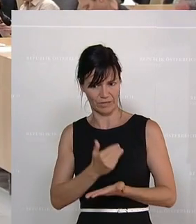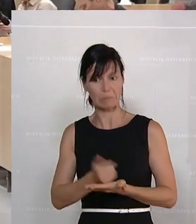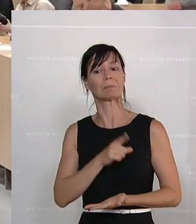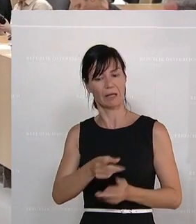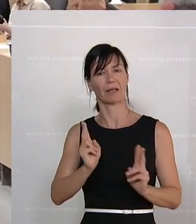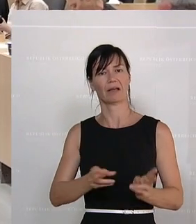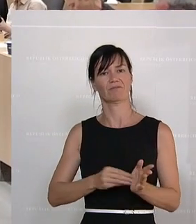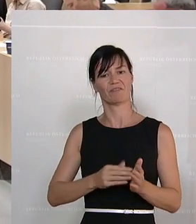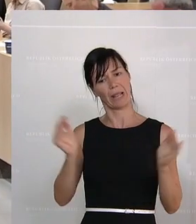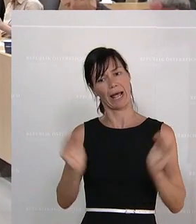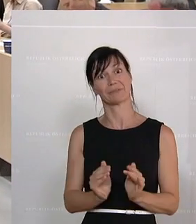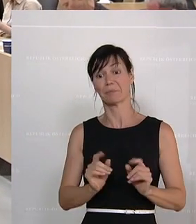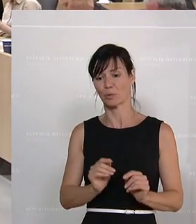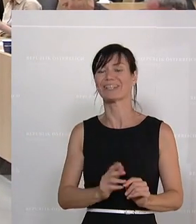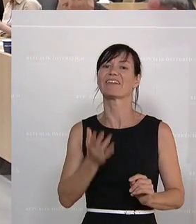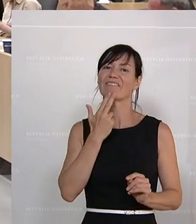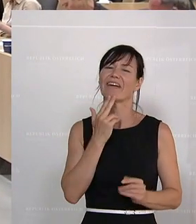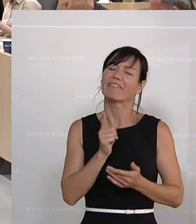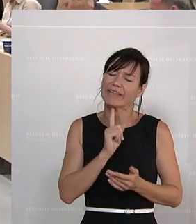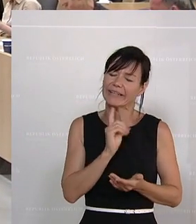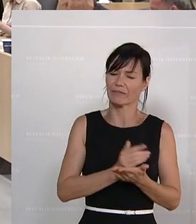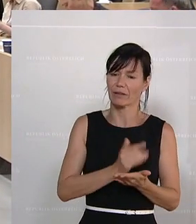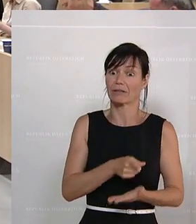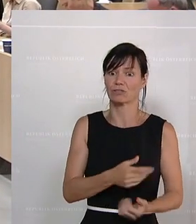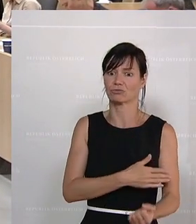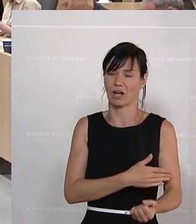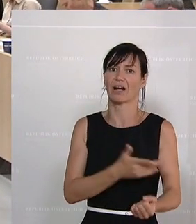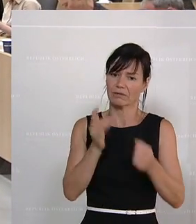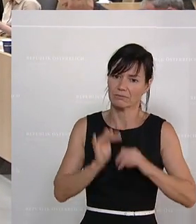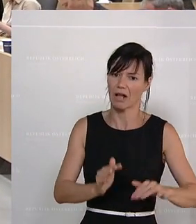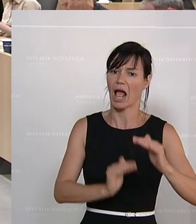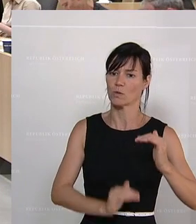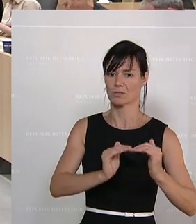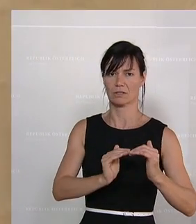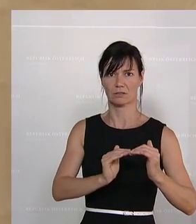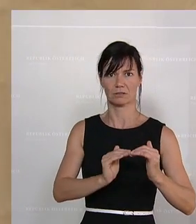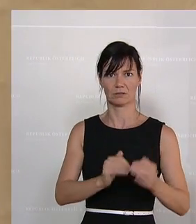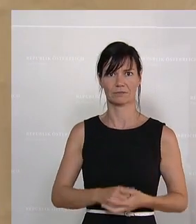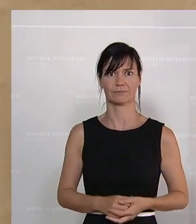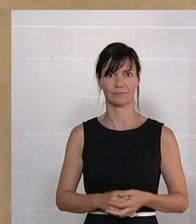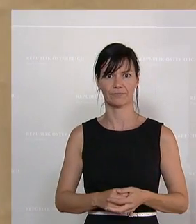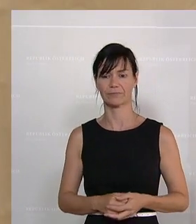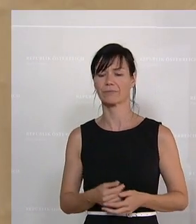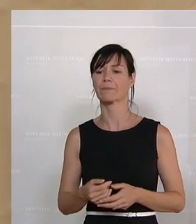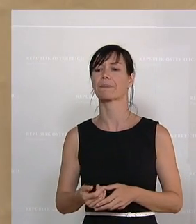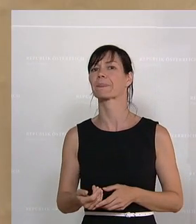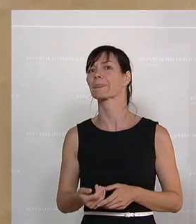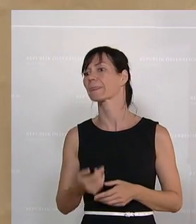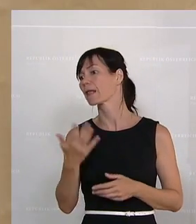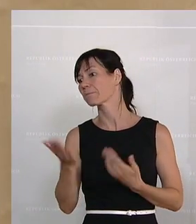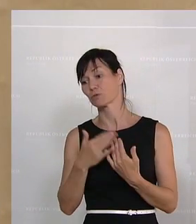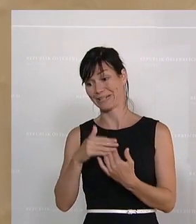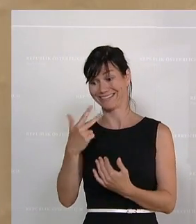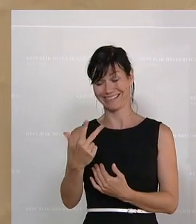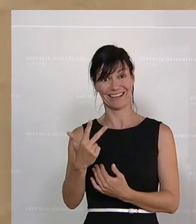unteren bereich am stärksten helfen jemals einer angeschaut für zum als beispiel weil man einige familien maßnahmen haben dreiköpfige